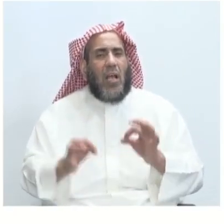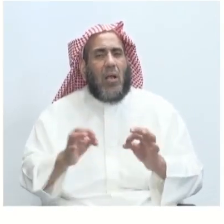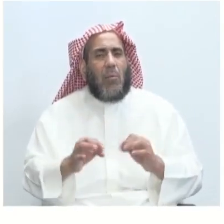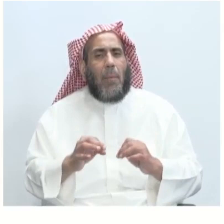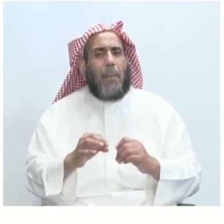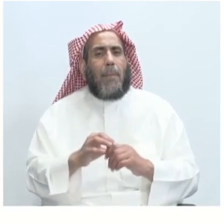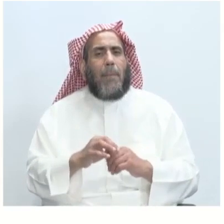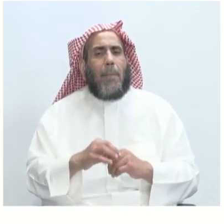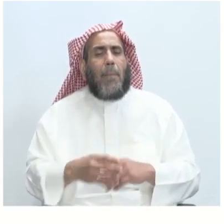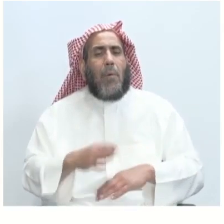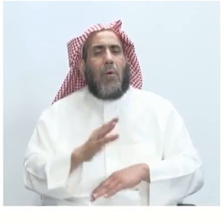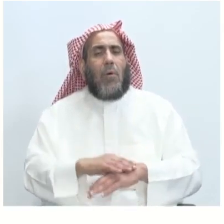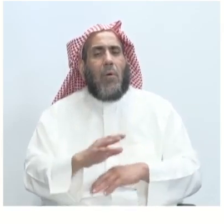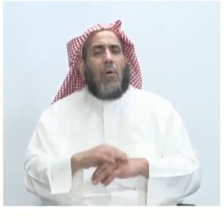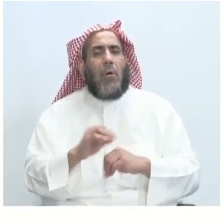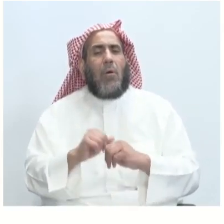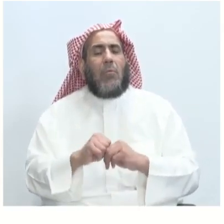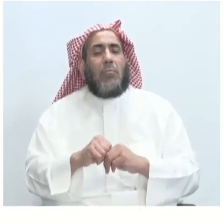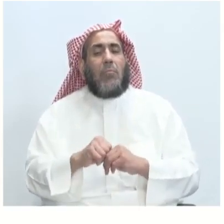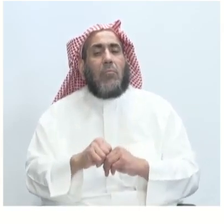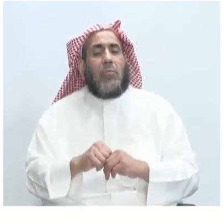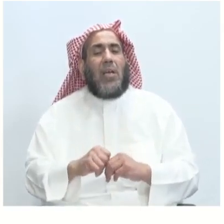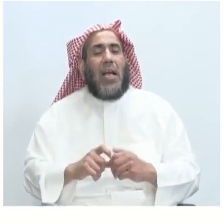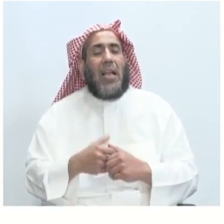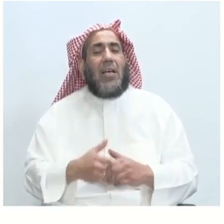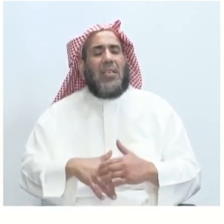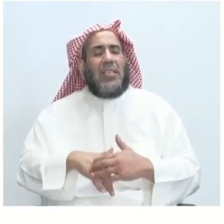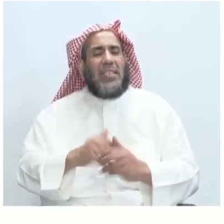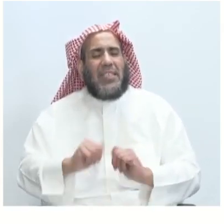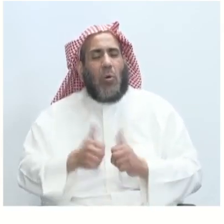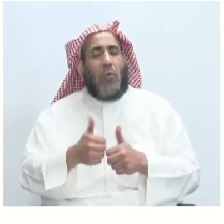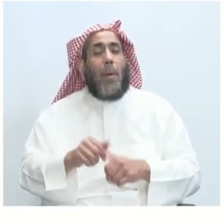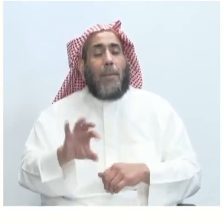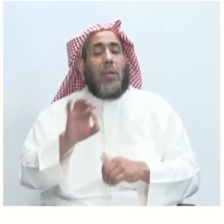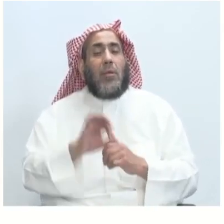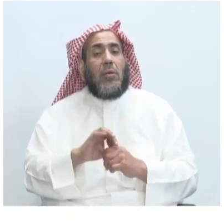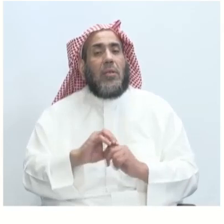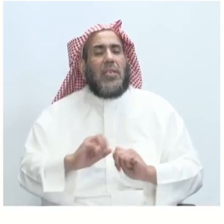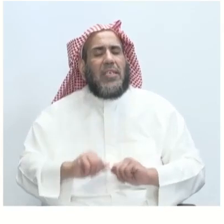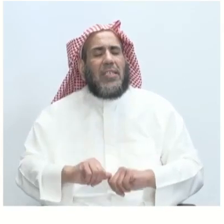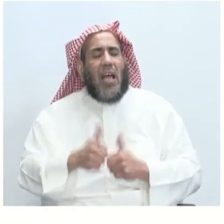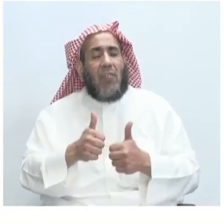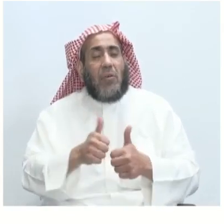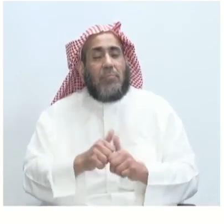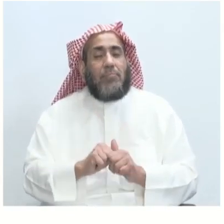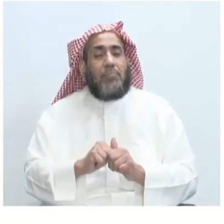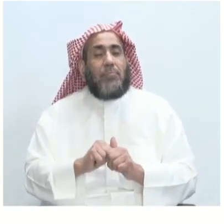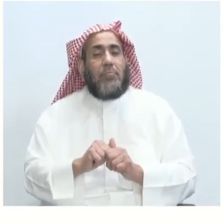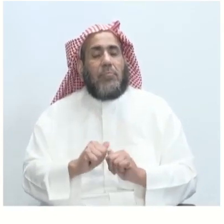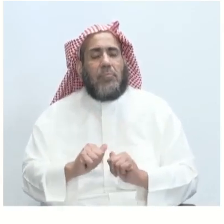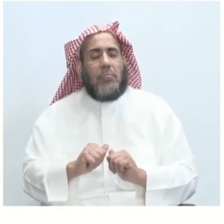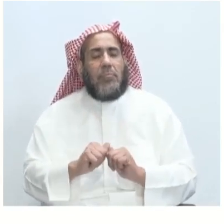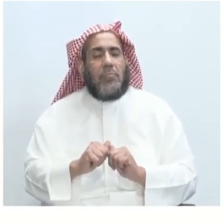على على على على الدوافع منها دافع ابنائي وبنات